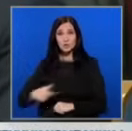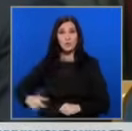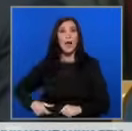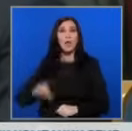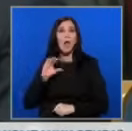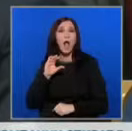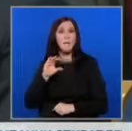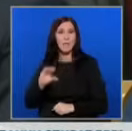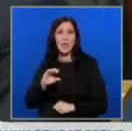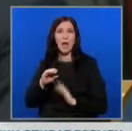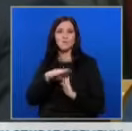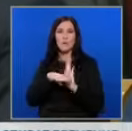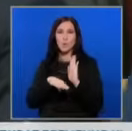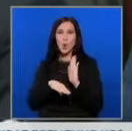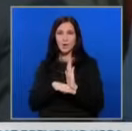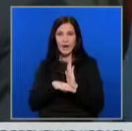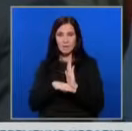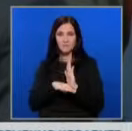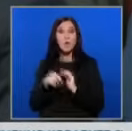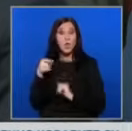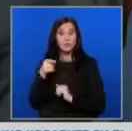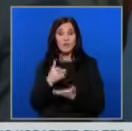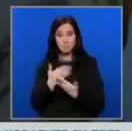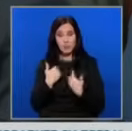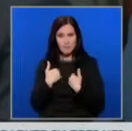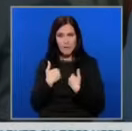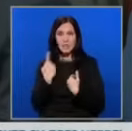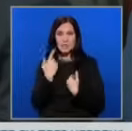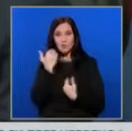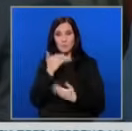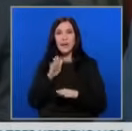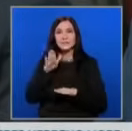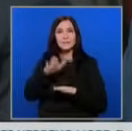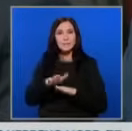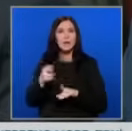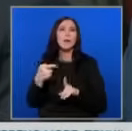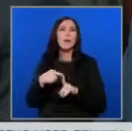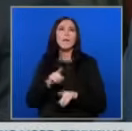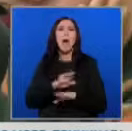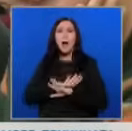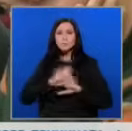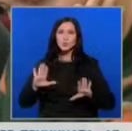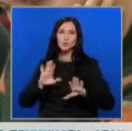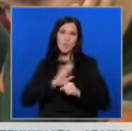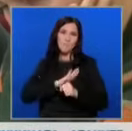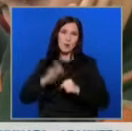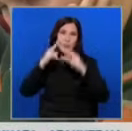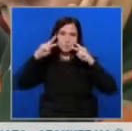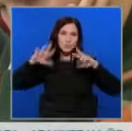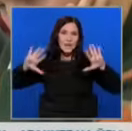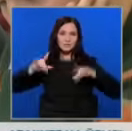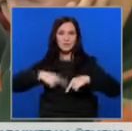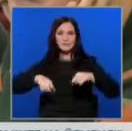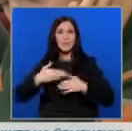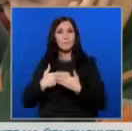капиталова програма. И това според мен е една добра стъпка към абсолютно пълна прозрачност. Трансферът от